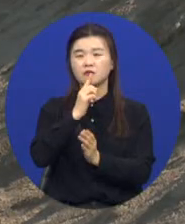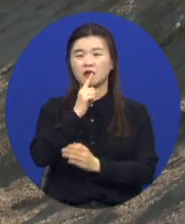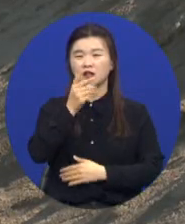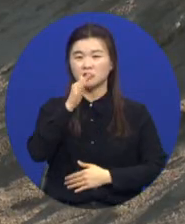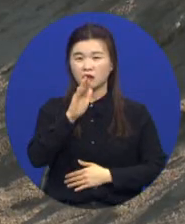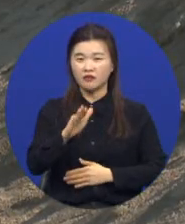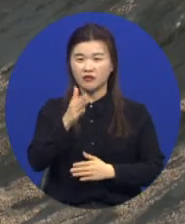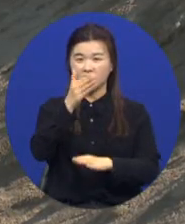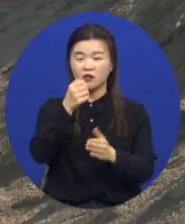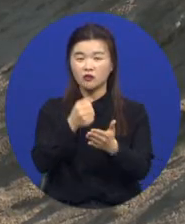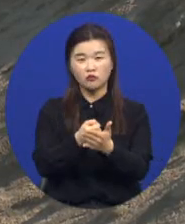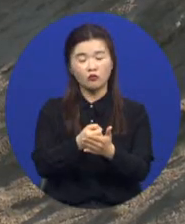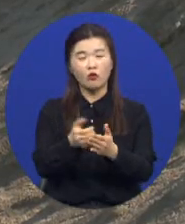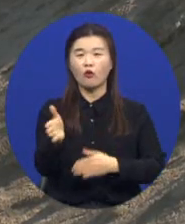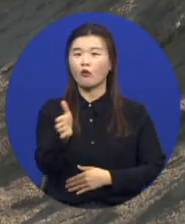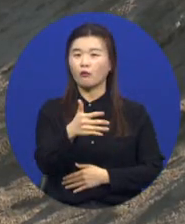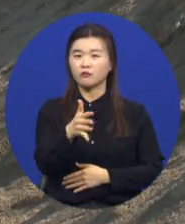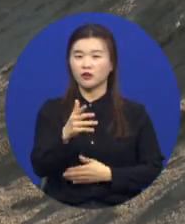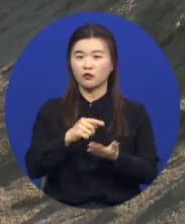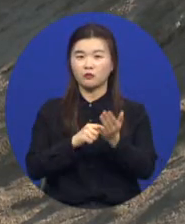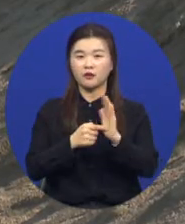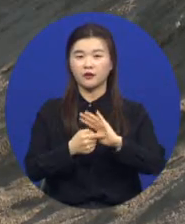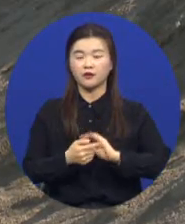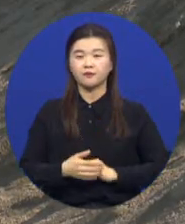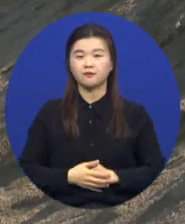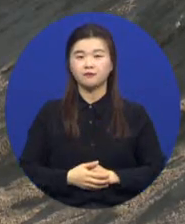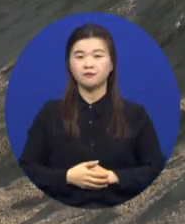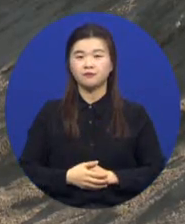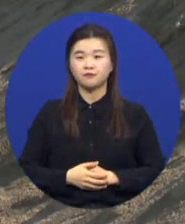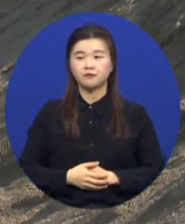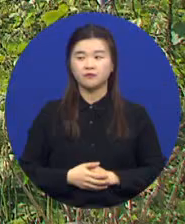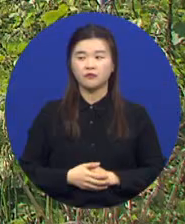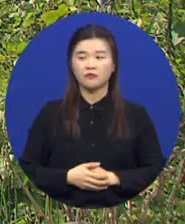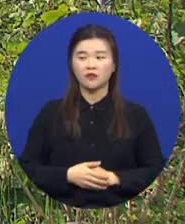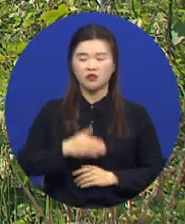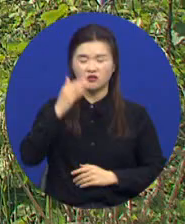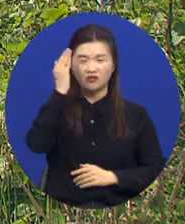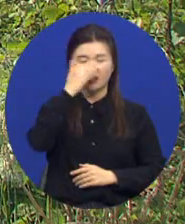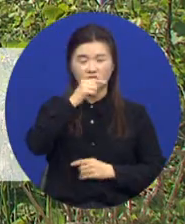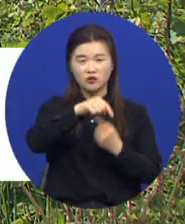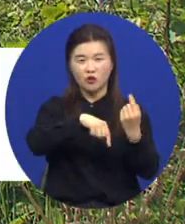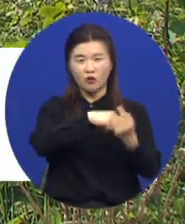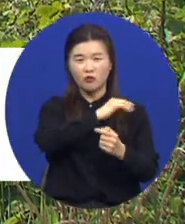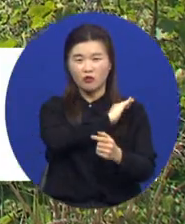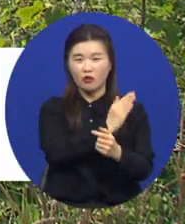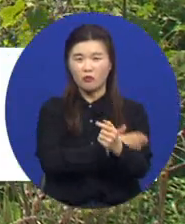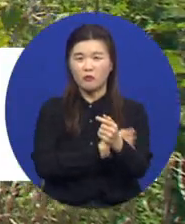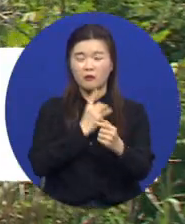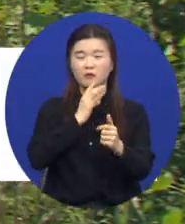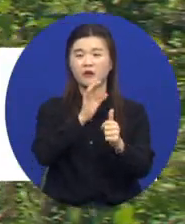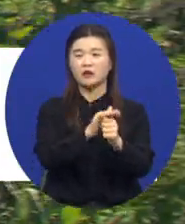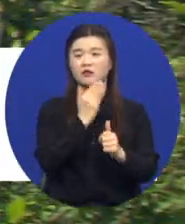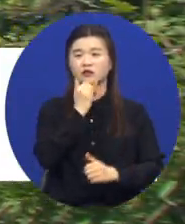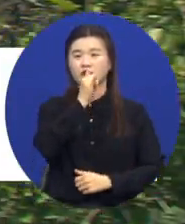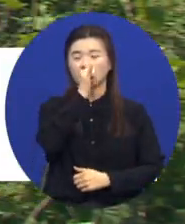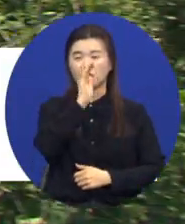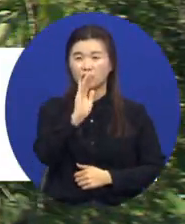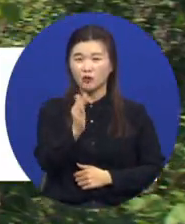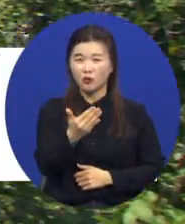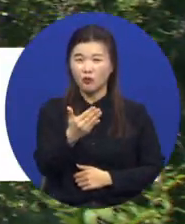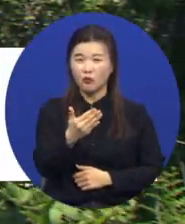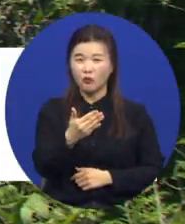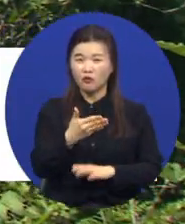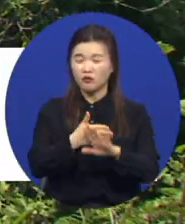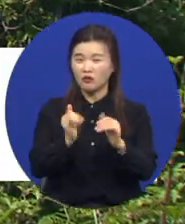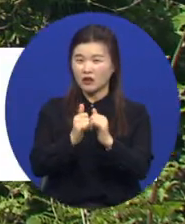결정된 것은 없다 고 밝혔습니다 1 수학의 영어만 넘기는 건 적이 될수 있고 그리고 지그 상대하게